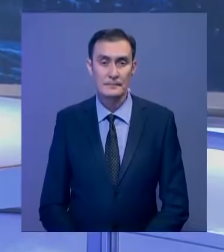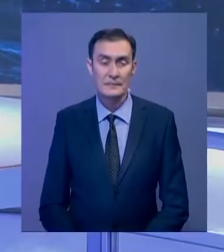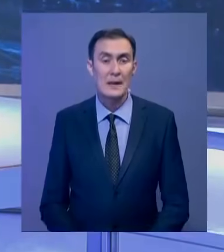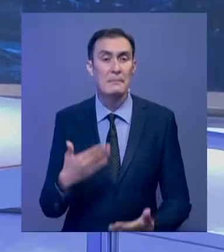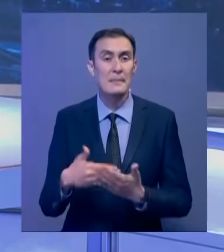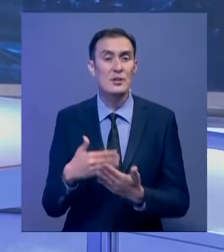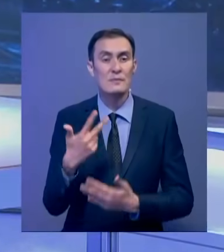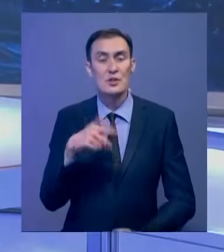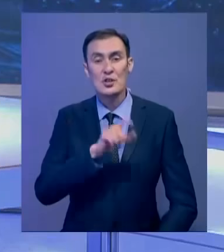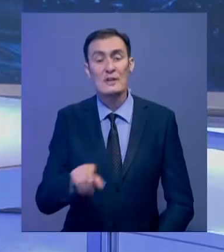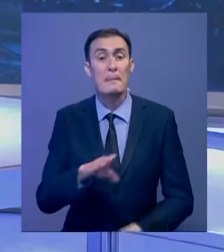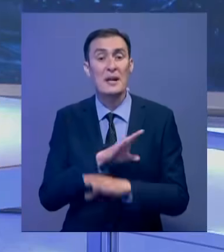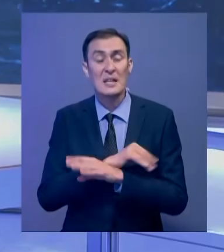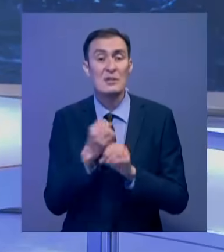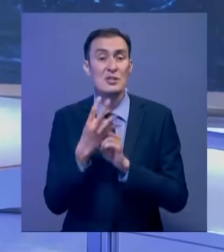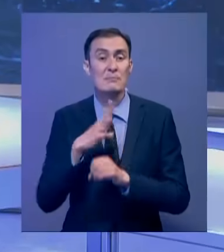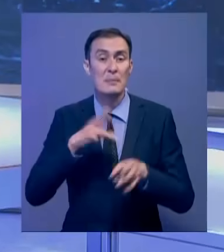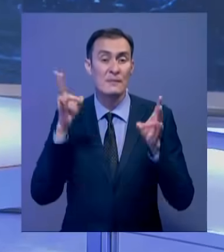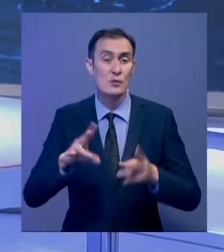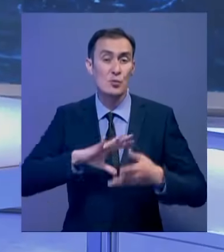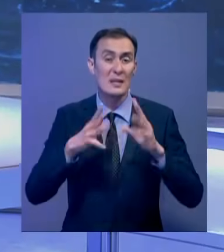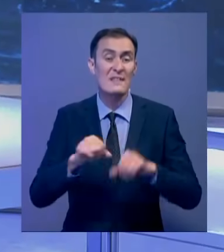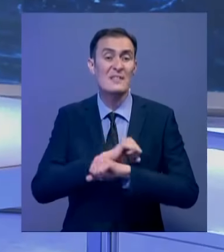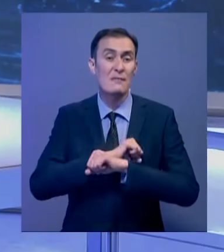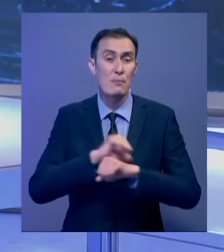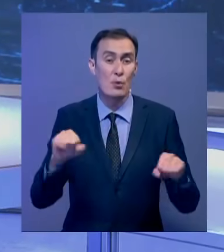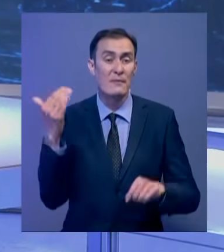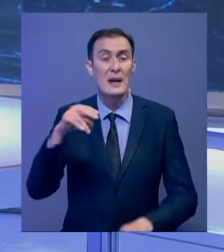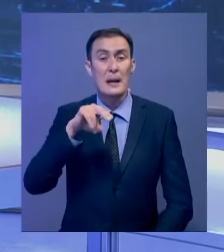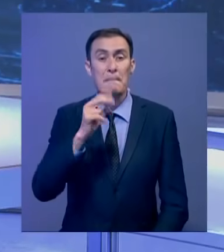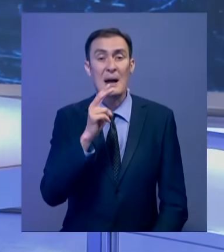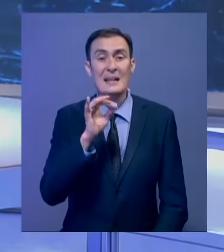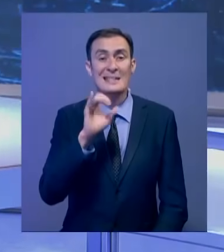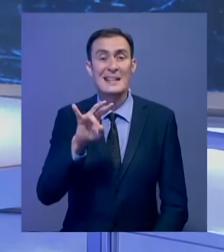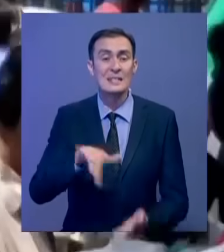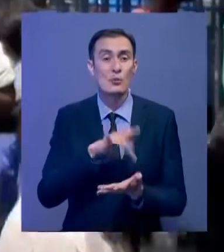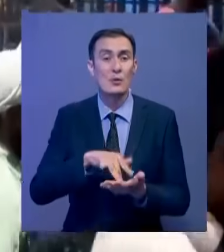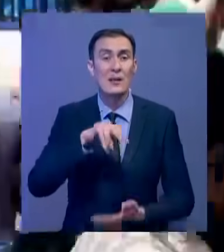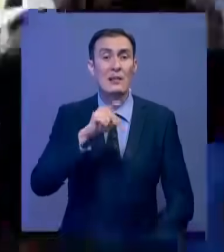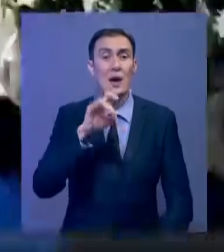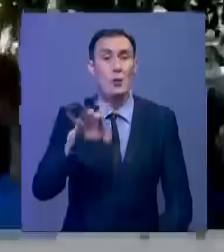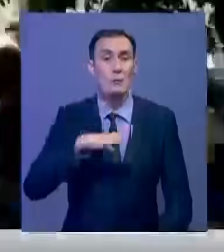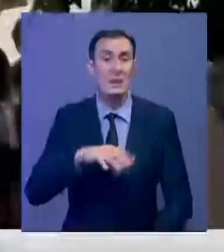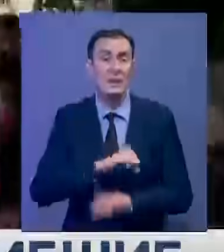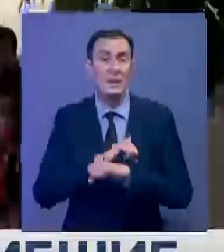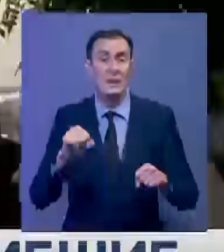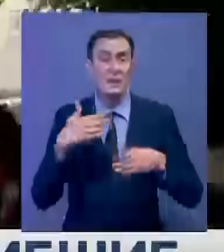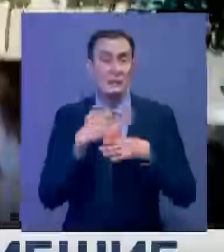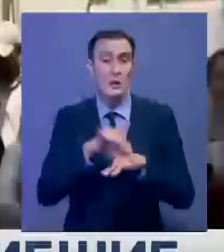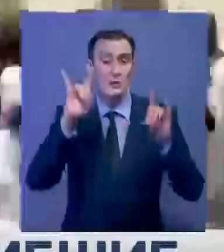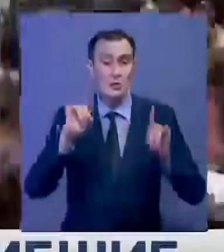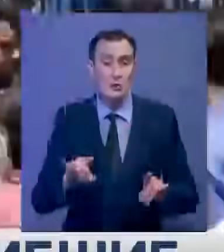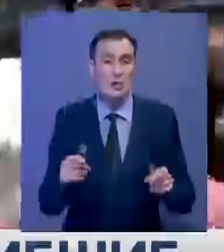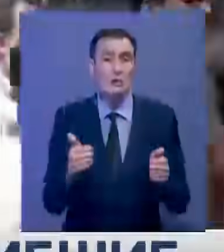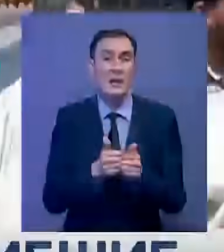По меньшей мере 3 человека погибли и 14 пострадали в результате взрыва бомбы в пакистанском Лахоре. Ударной волной выбило стекла и